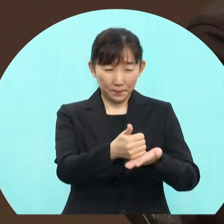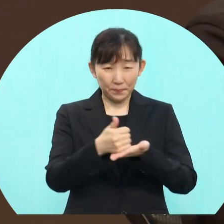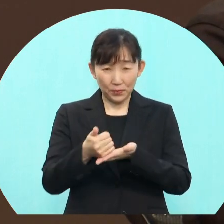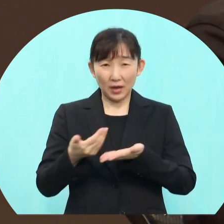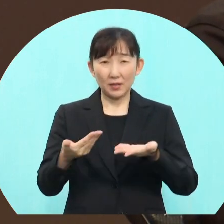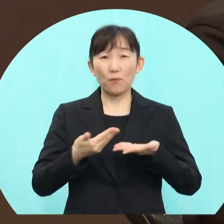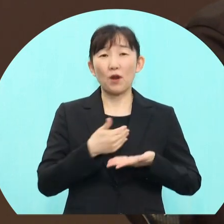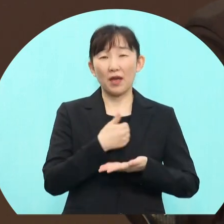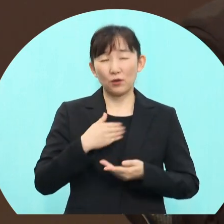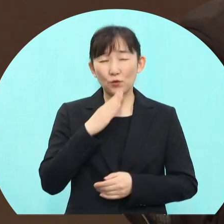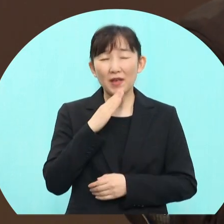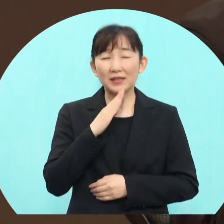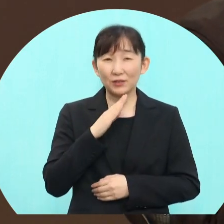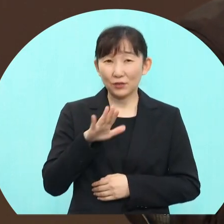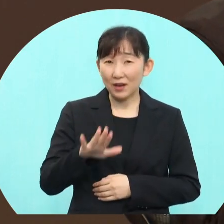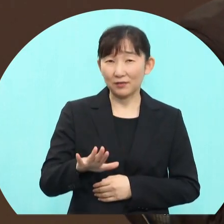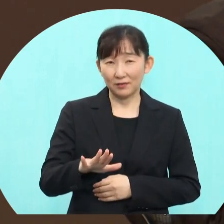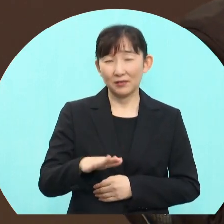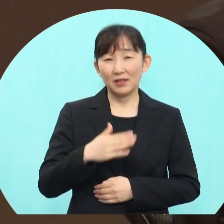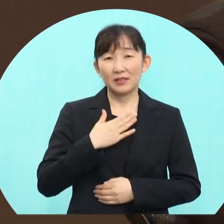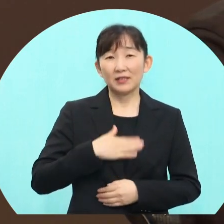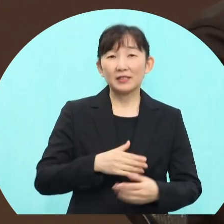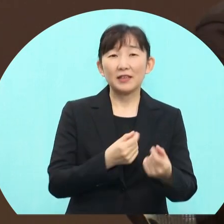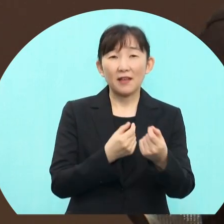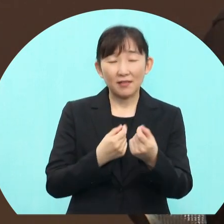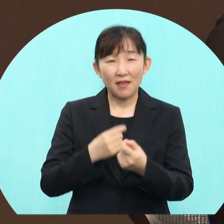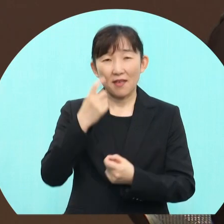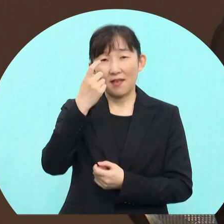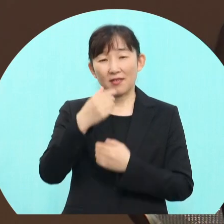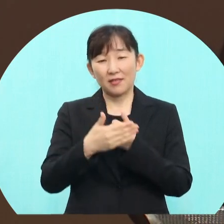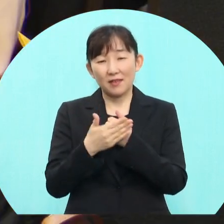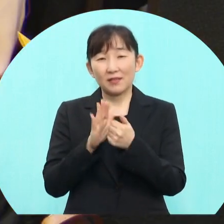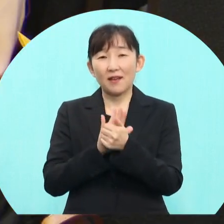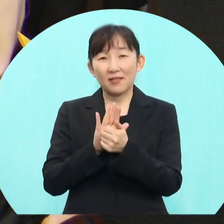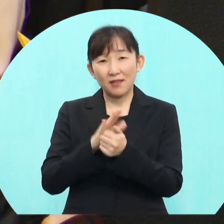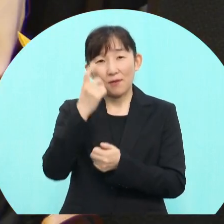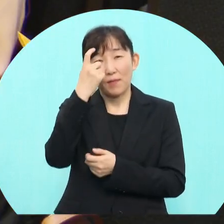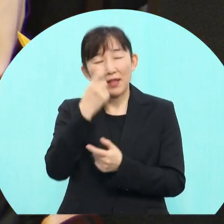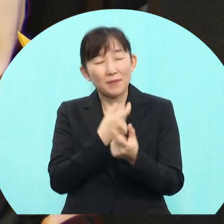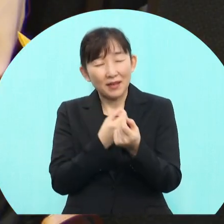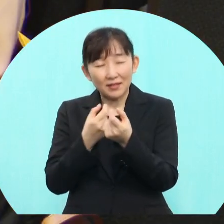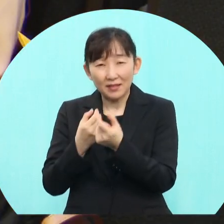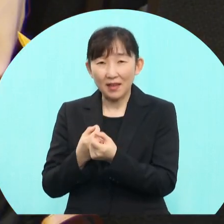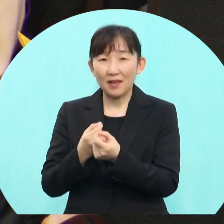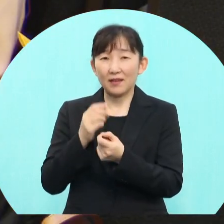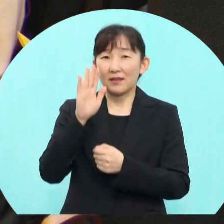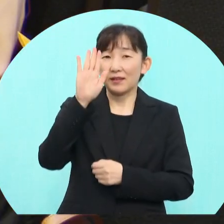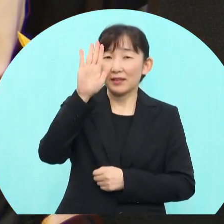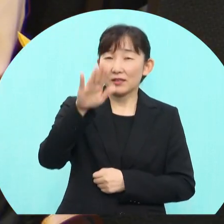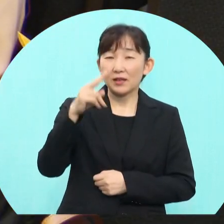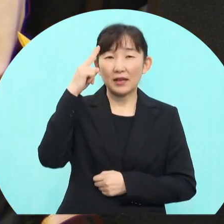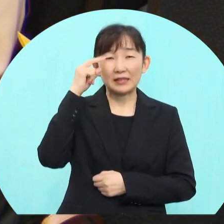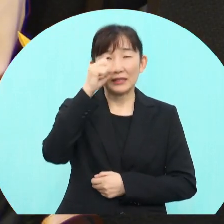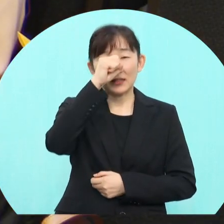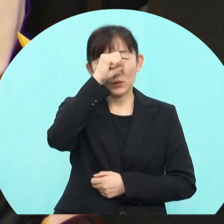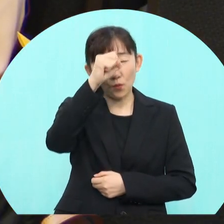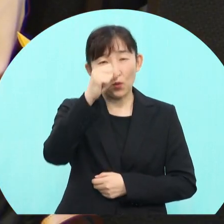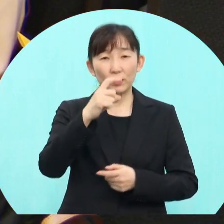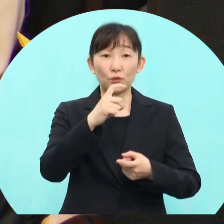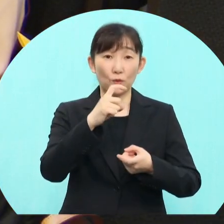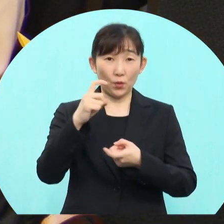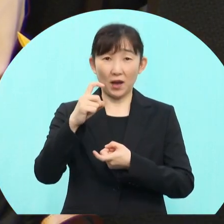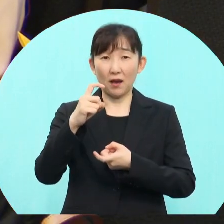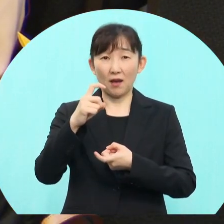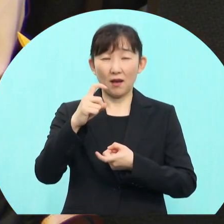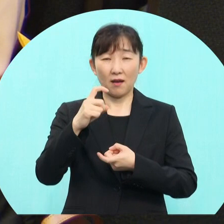から、知り合って助け合って学び合って、いつしか認知症というような言葉すら